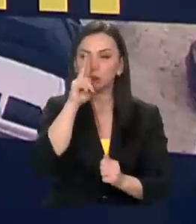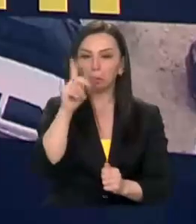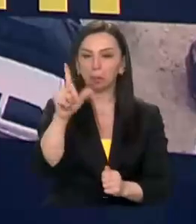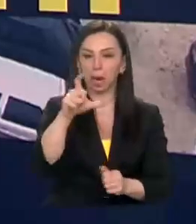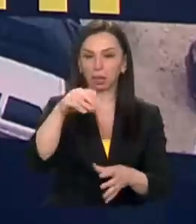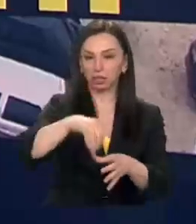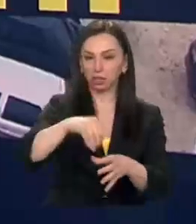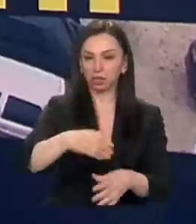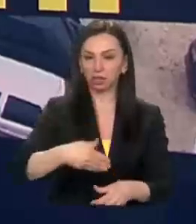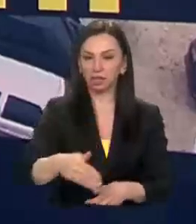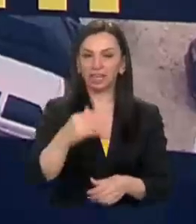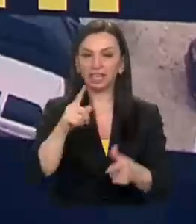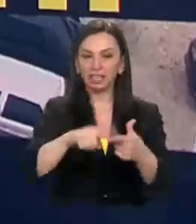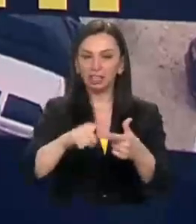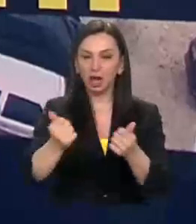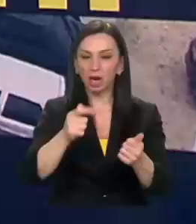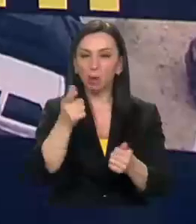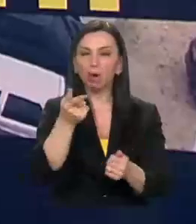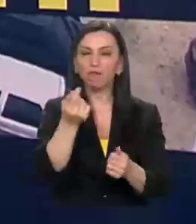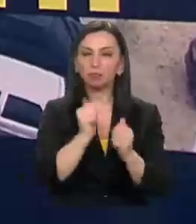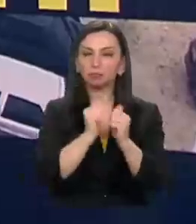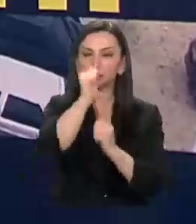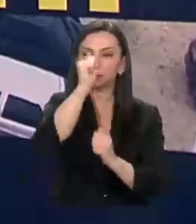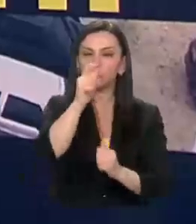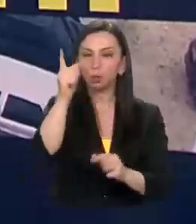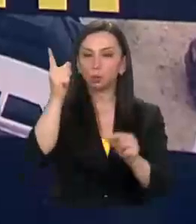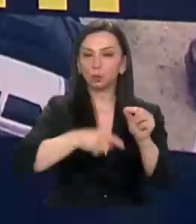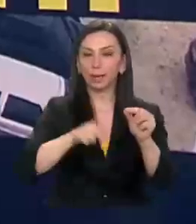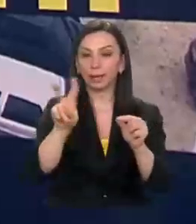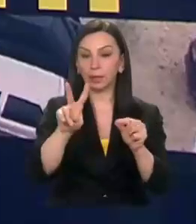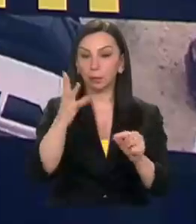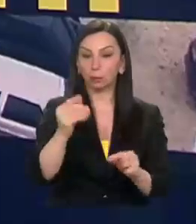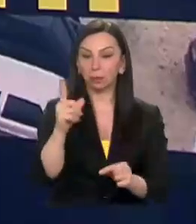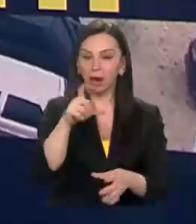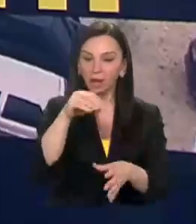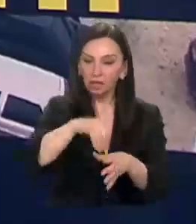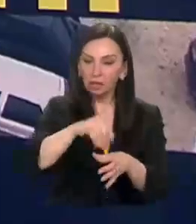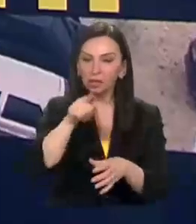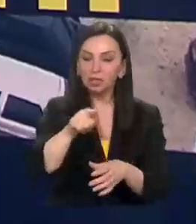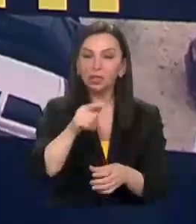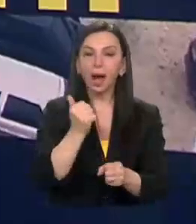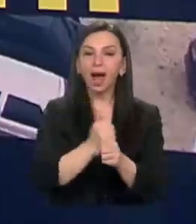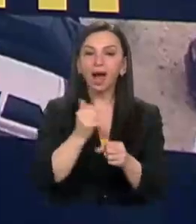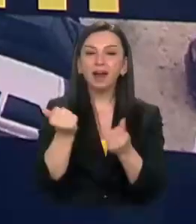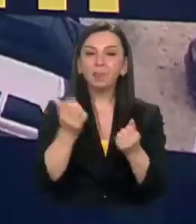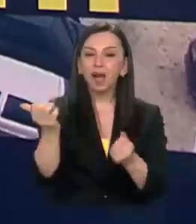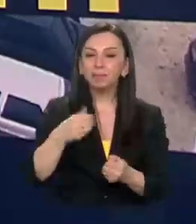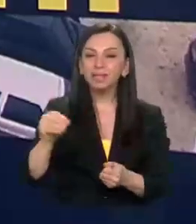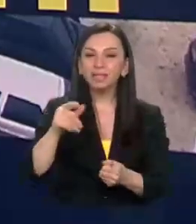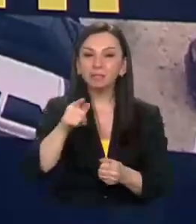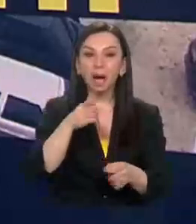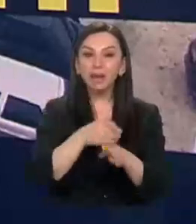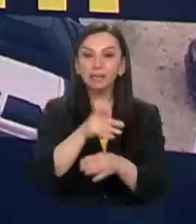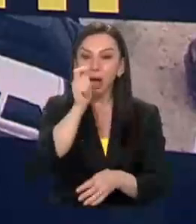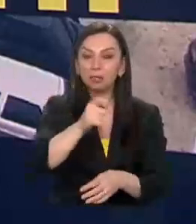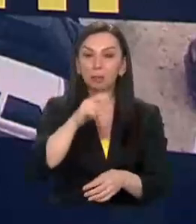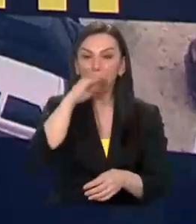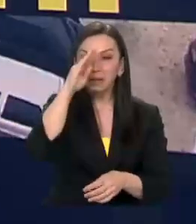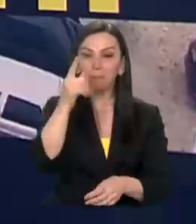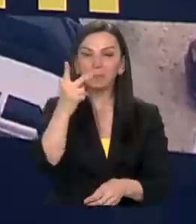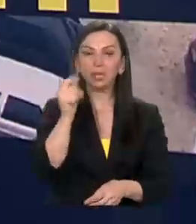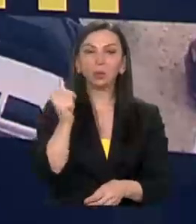ay içerisinde ikinci elde o fiyat artışı tam %20'ye ulaştı bir ayda. Ve galericiler asıl artışın bayramdan birkaç